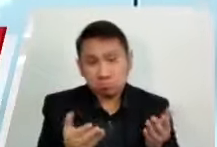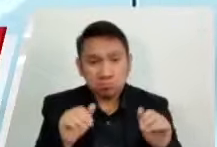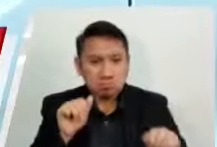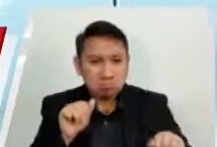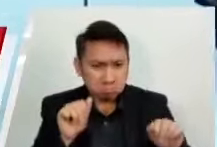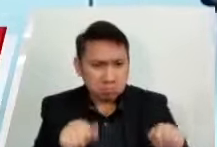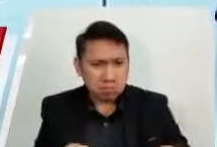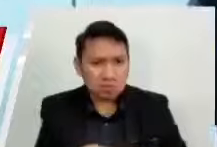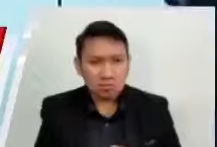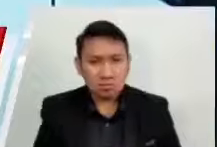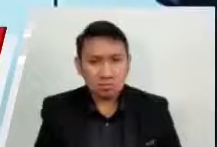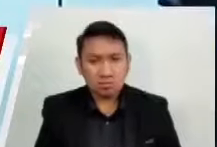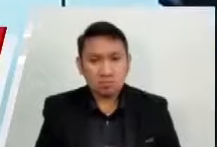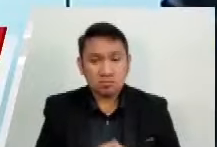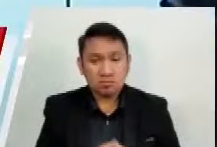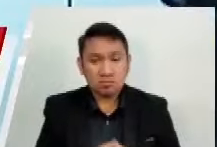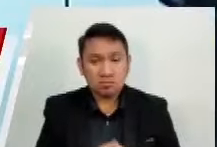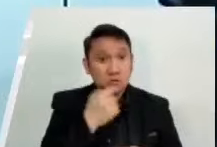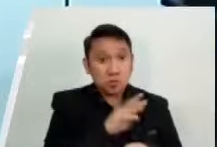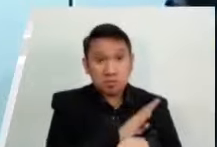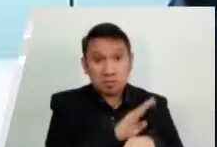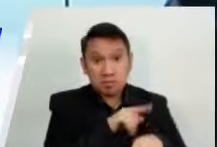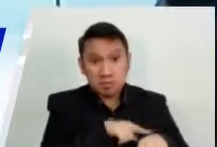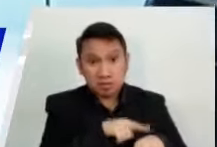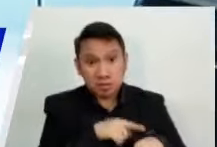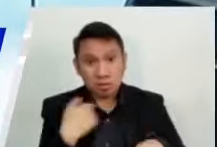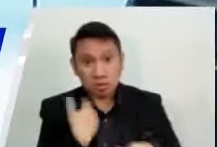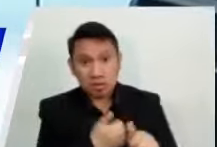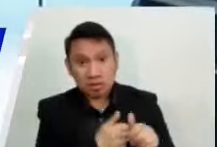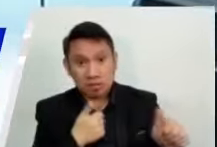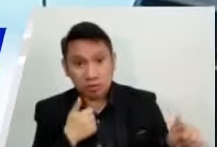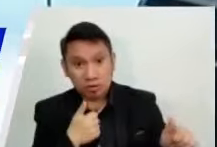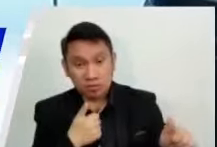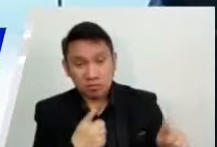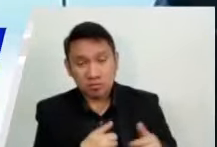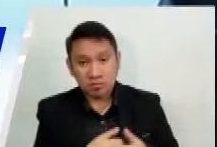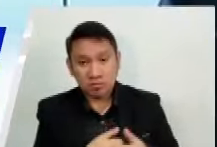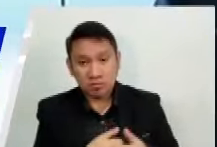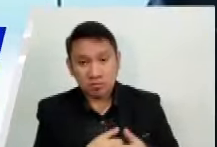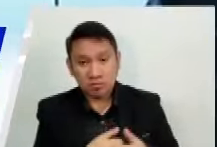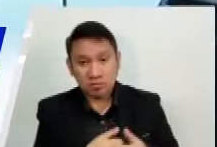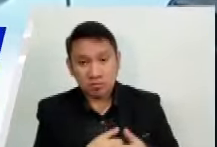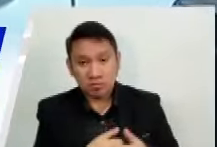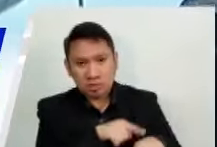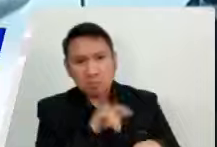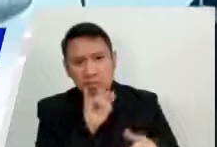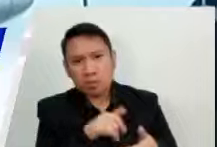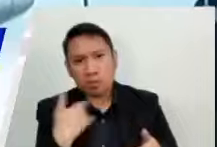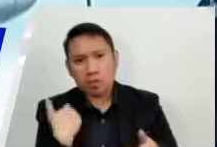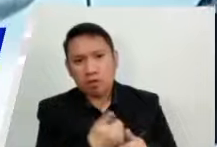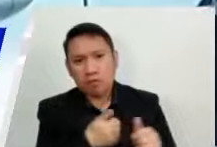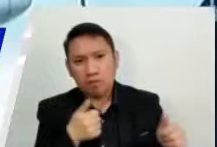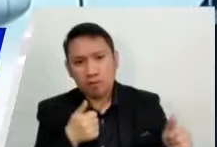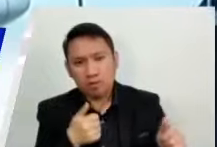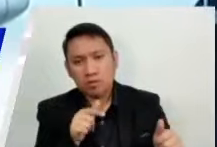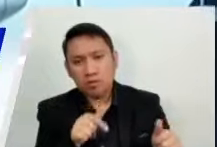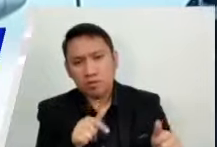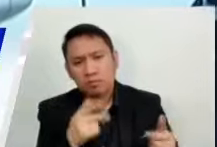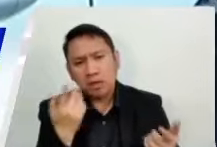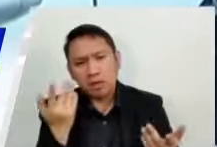yung rush hour yung iniingatan, di ba? Usually naman ng mga ano, rush hour yung iniiwasan ng tao. So para sa akin, tingin ko, okay naman